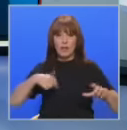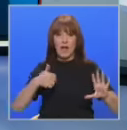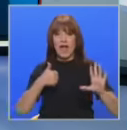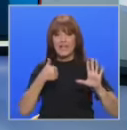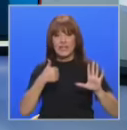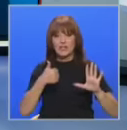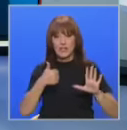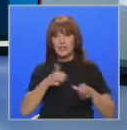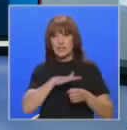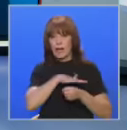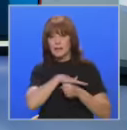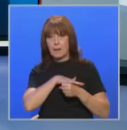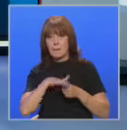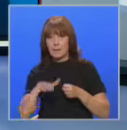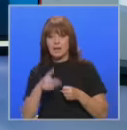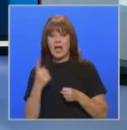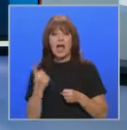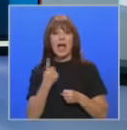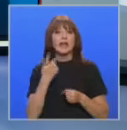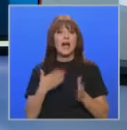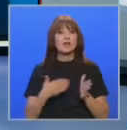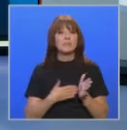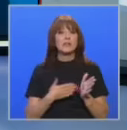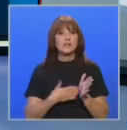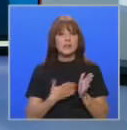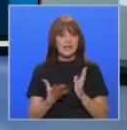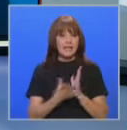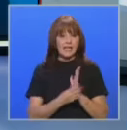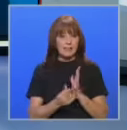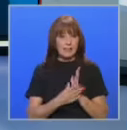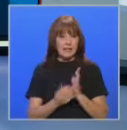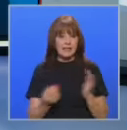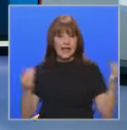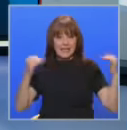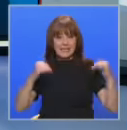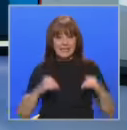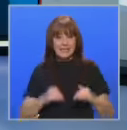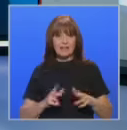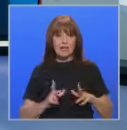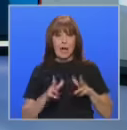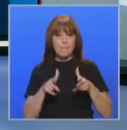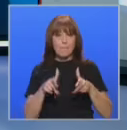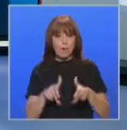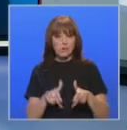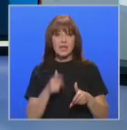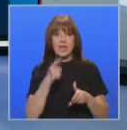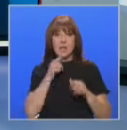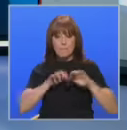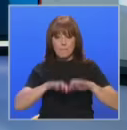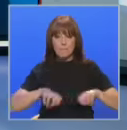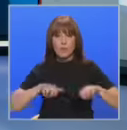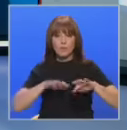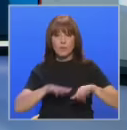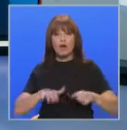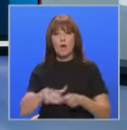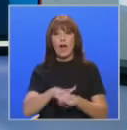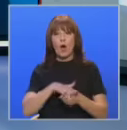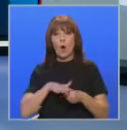беше запълнена. Една от причините, според експерти, за сриването на мостове при големи водни бедствия в страната е подкопаването на техните